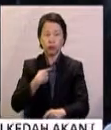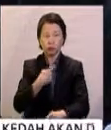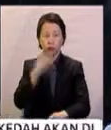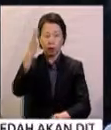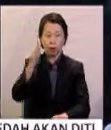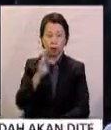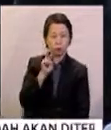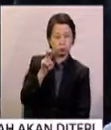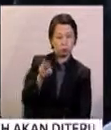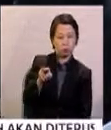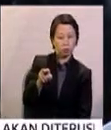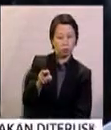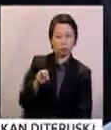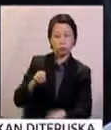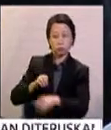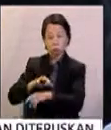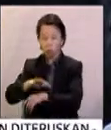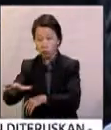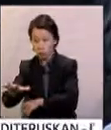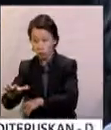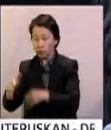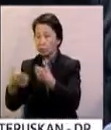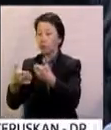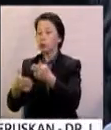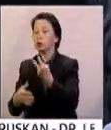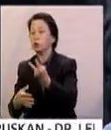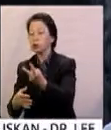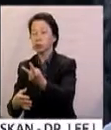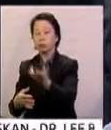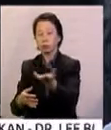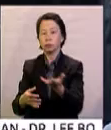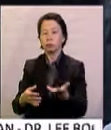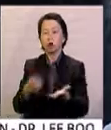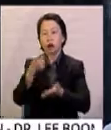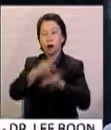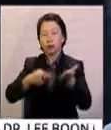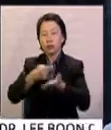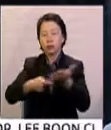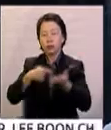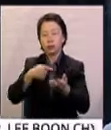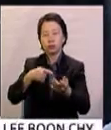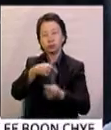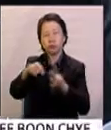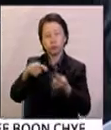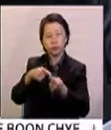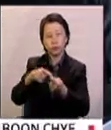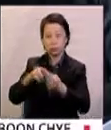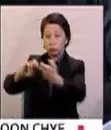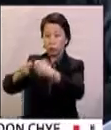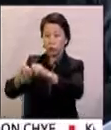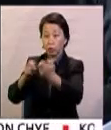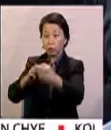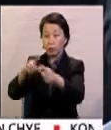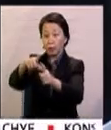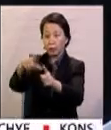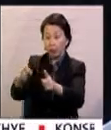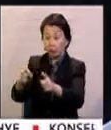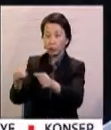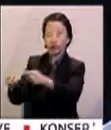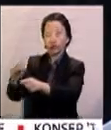akan tengok kesan yang terdekat apabila krisis ini